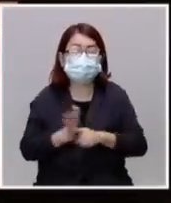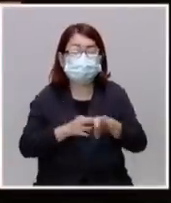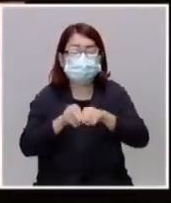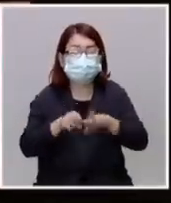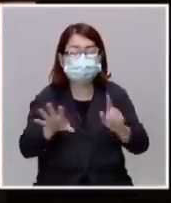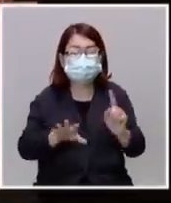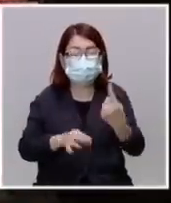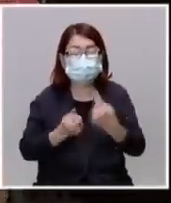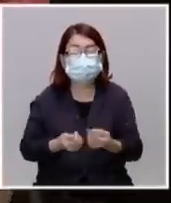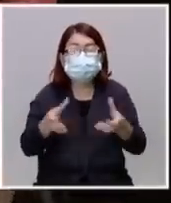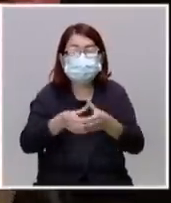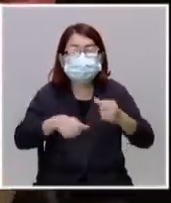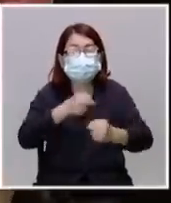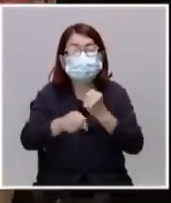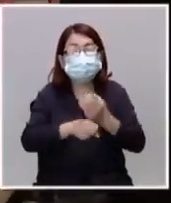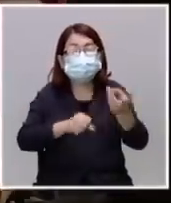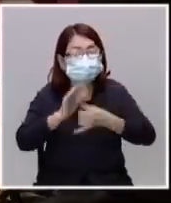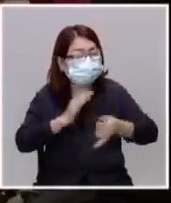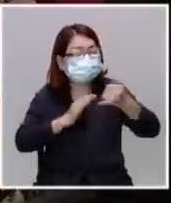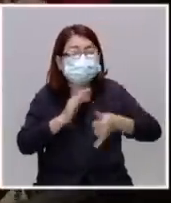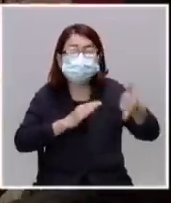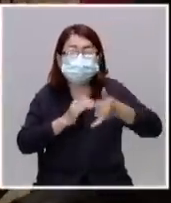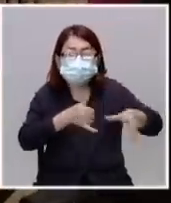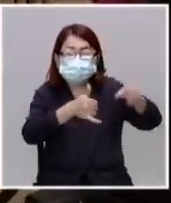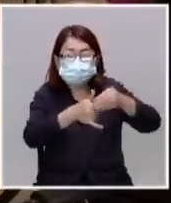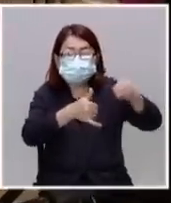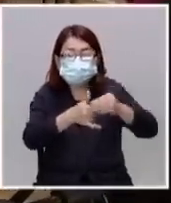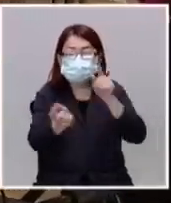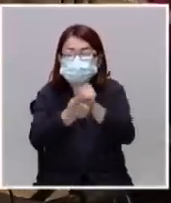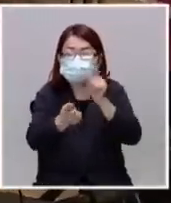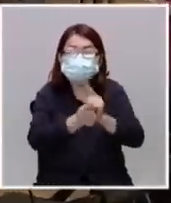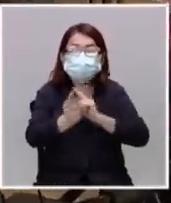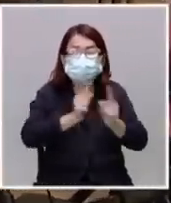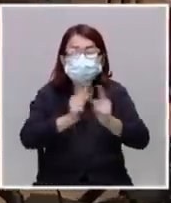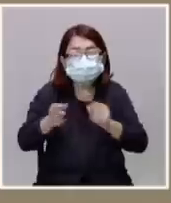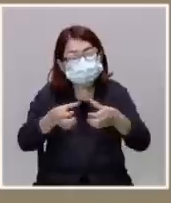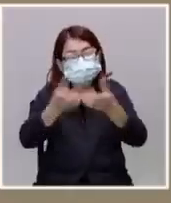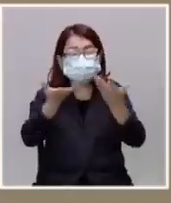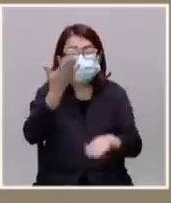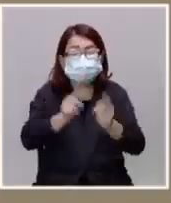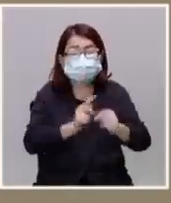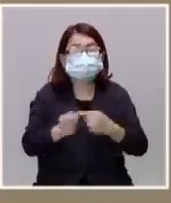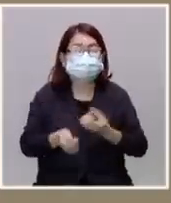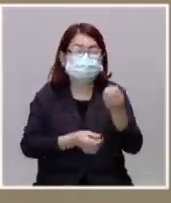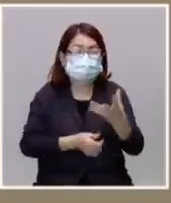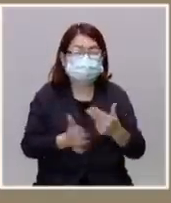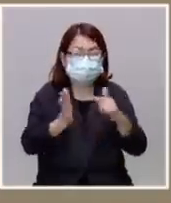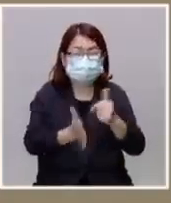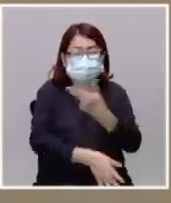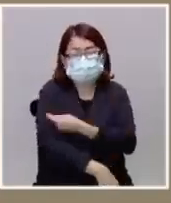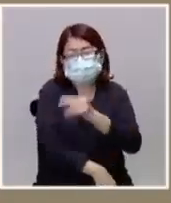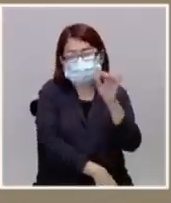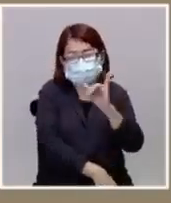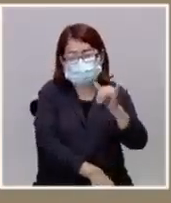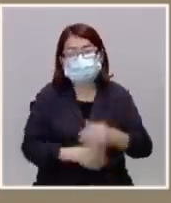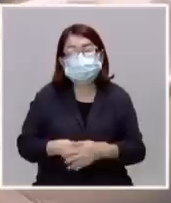เพราะว่ากลุ่มคนที่อายุน้อยกว่าที่ชอบออกไปทำกิจกรรมต่างๆทางสังคมมีการพบปะสังสรรค์กันเนี่ยส่วนใหญ่ยังไม่ได้ฉีดวัคซีน